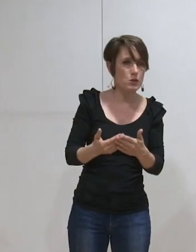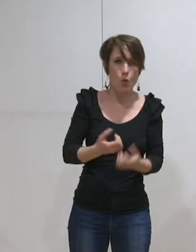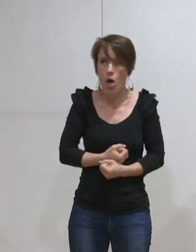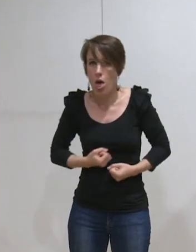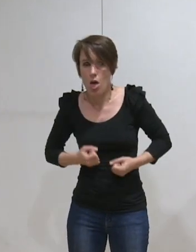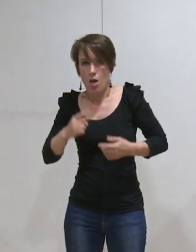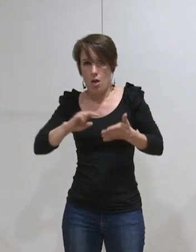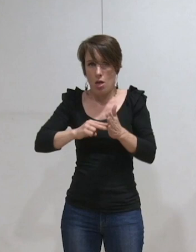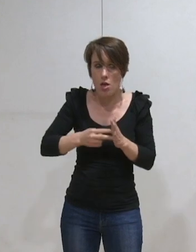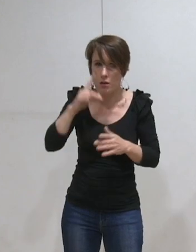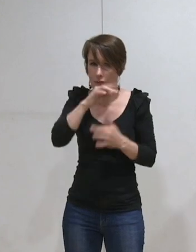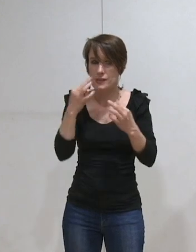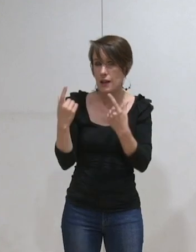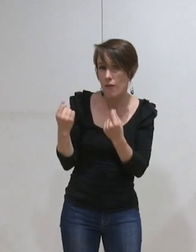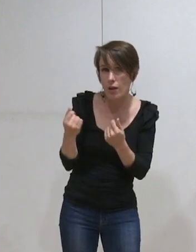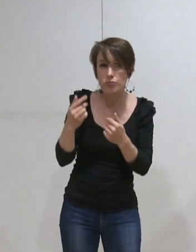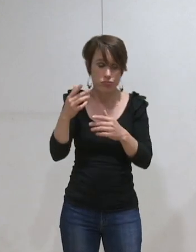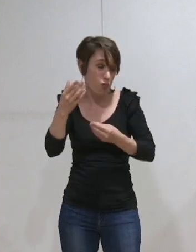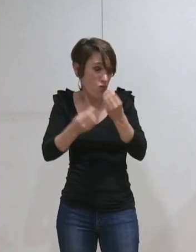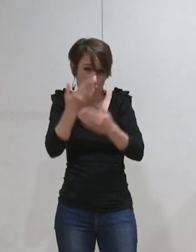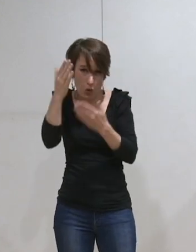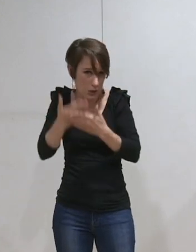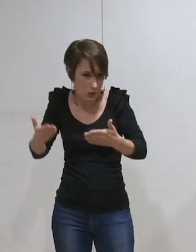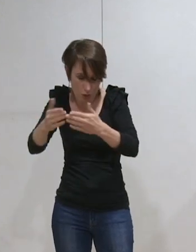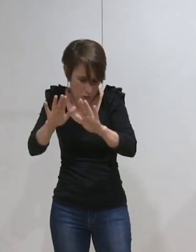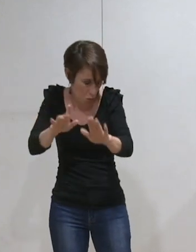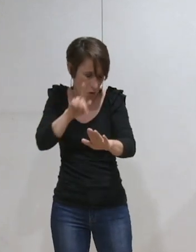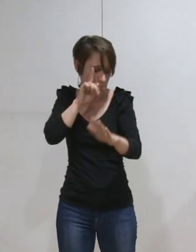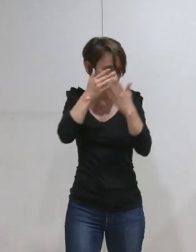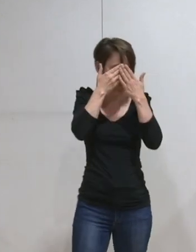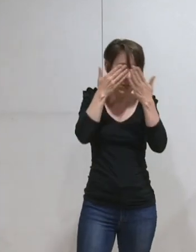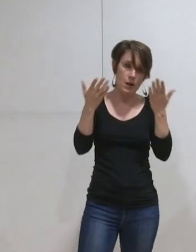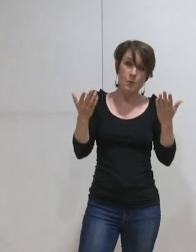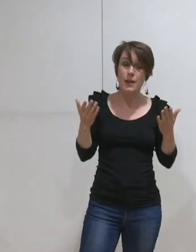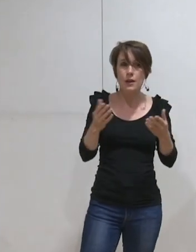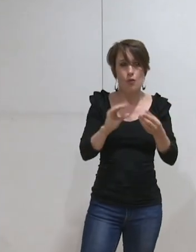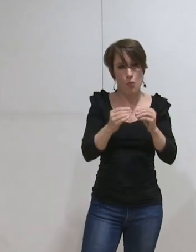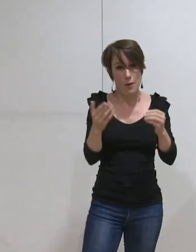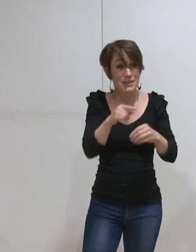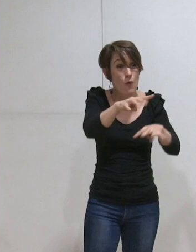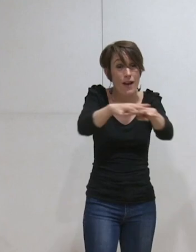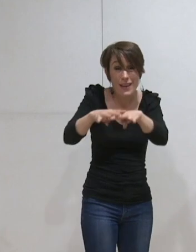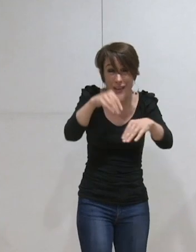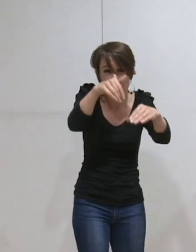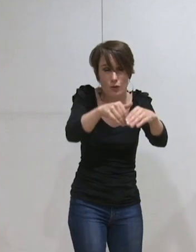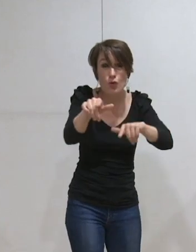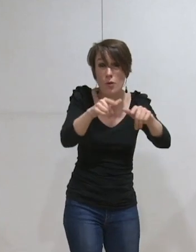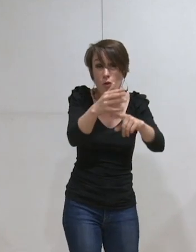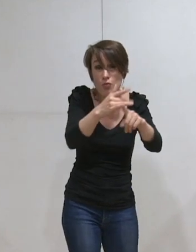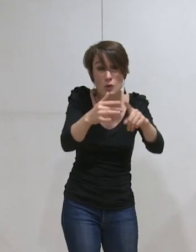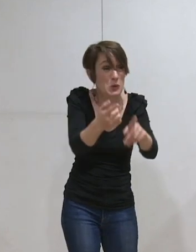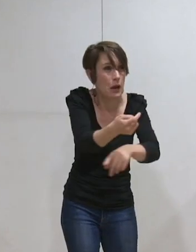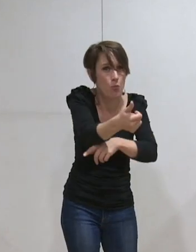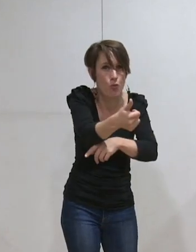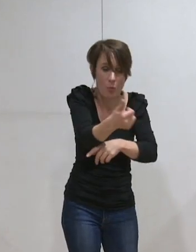c'est bien dans l'introduction de logement social dans des quartiers qui aujourd'hui en ont peu et c'est ce qu'a fait euh